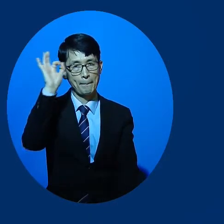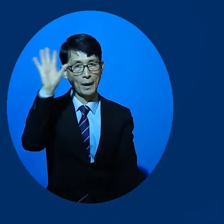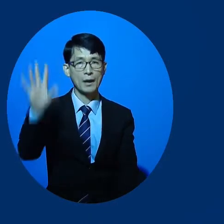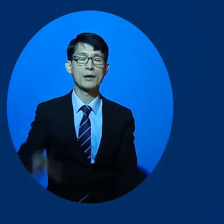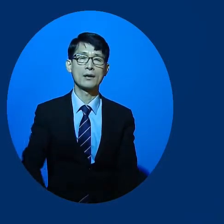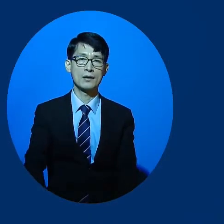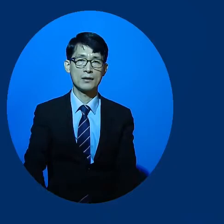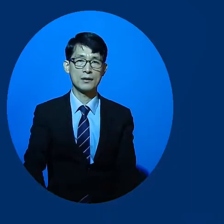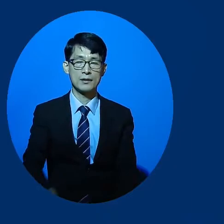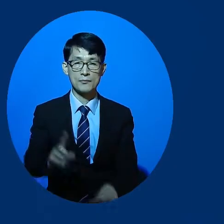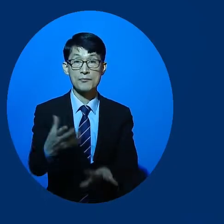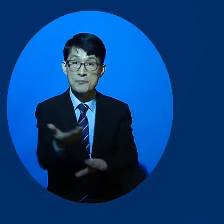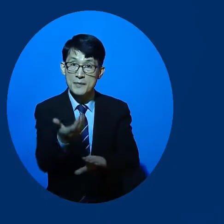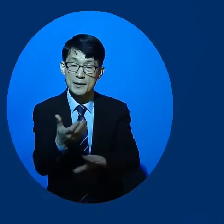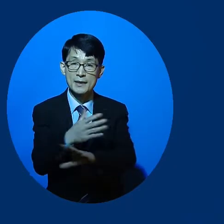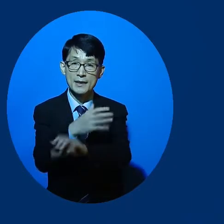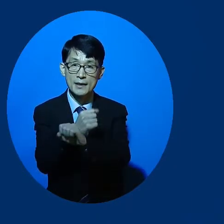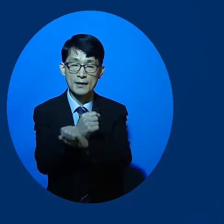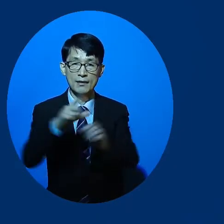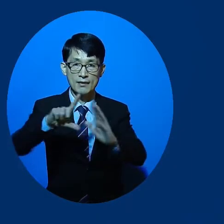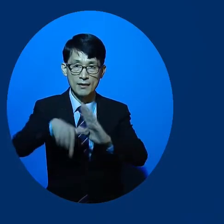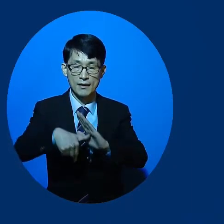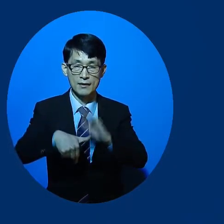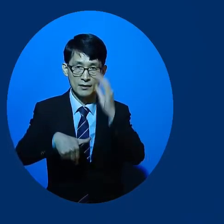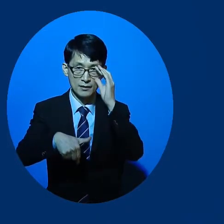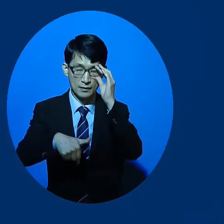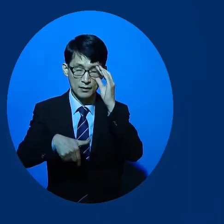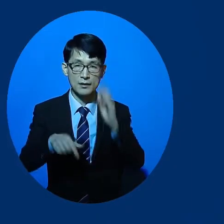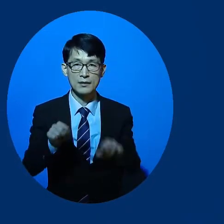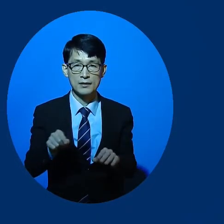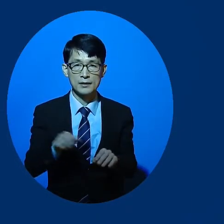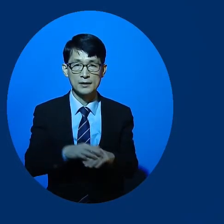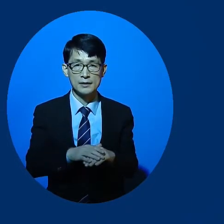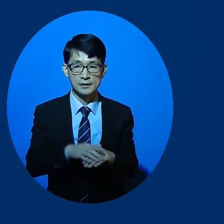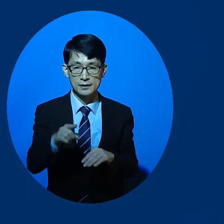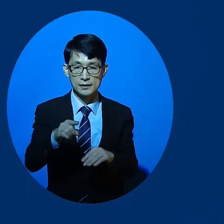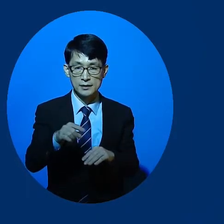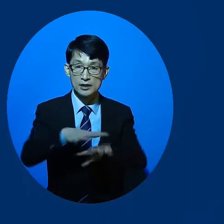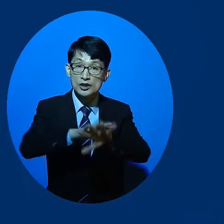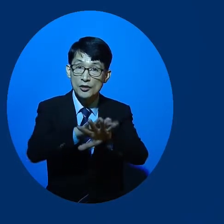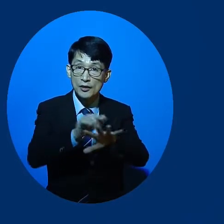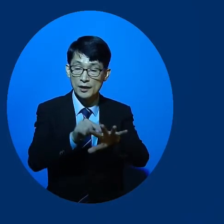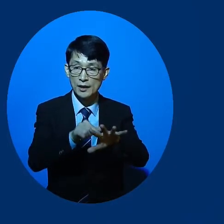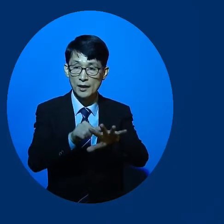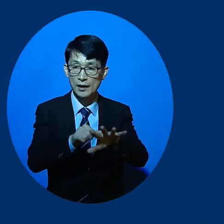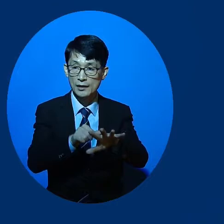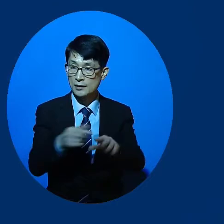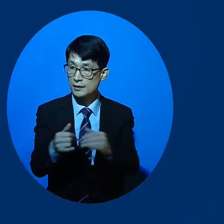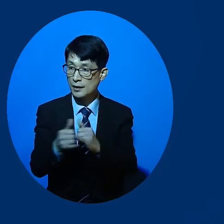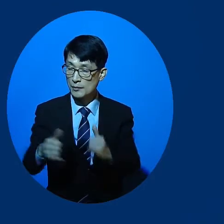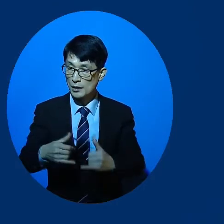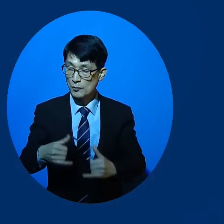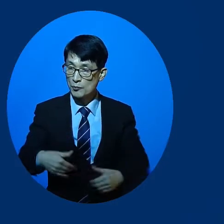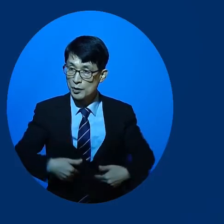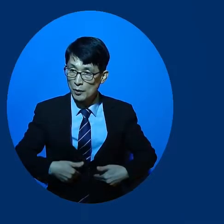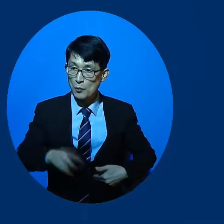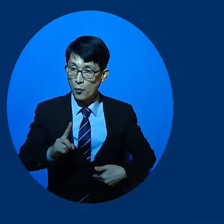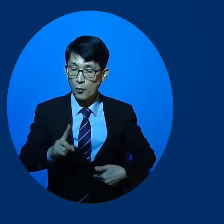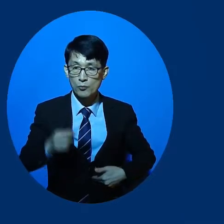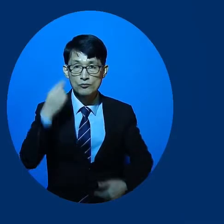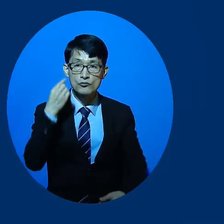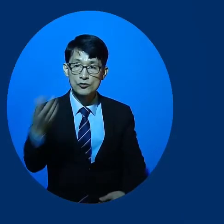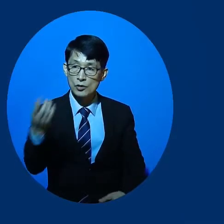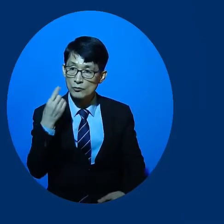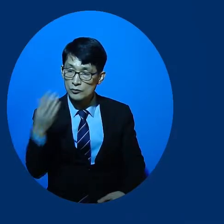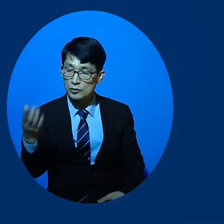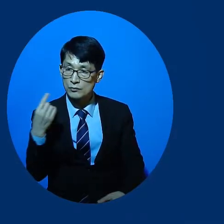거나 계약할 때에는 그 과업 지시서에다가 설계에 반영될 부분들에 대한 사항들을 이렇게 요청을